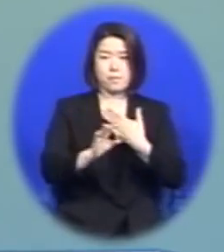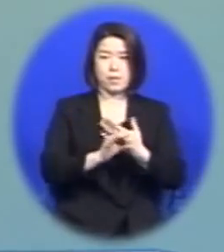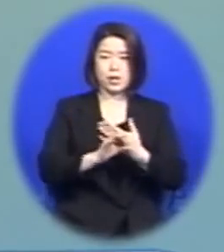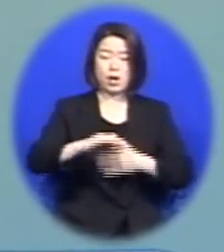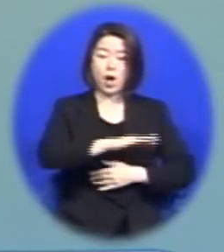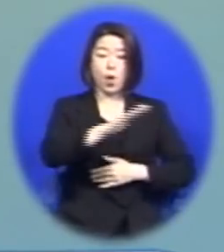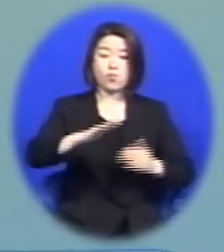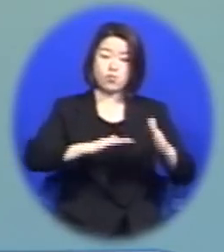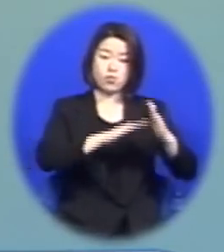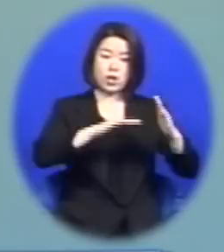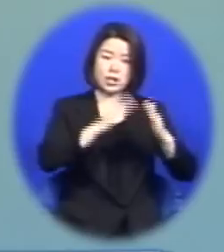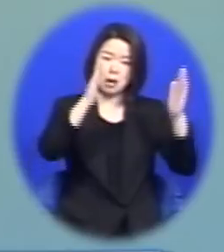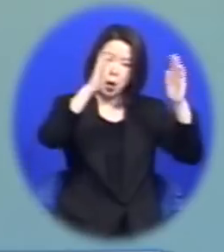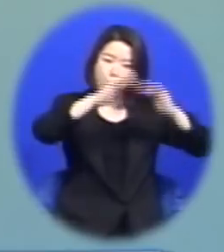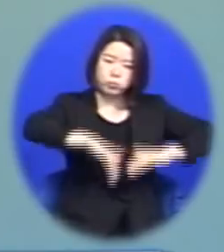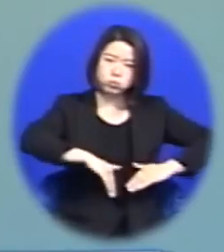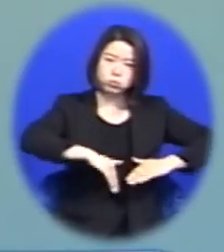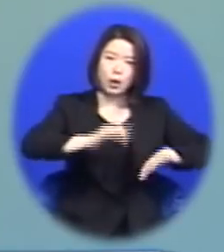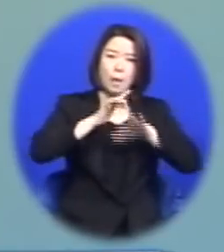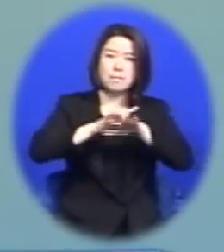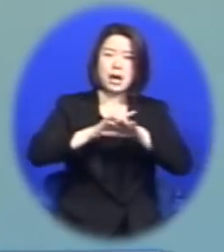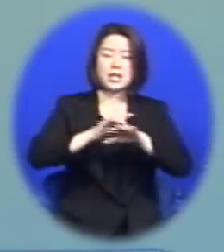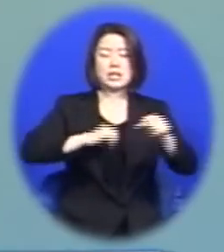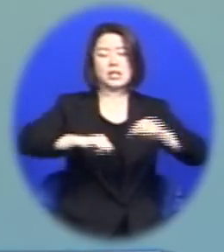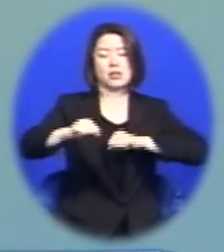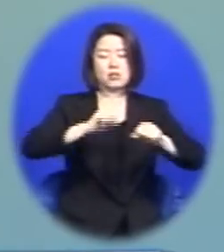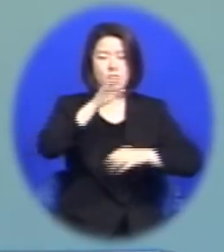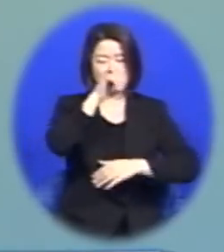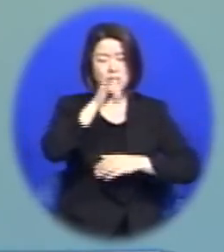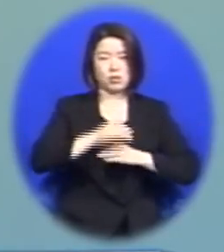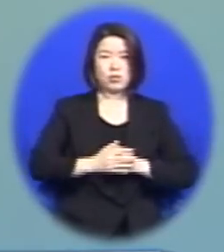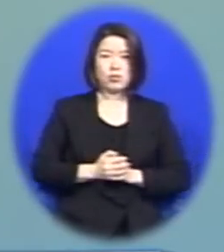무너뜨리려고 하는 마귀의 역사가 있습니다